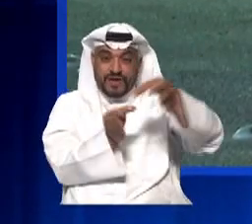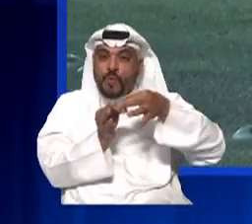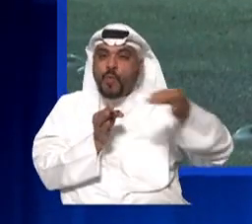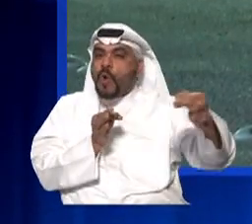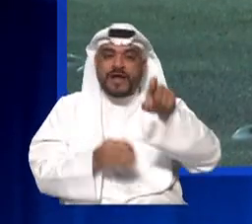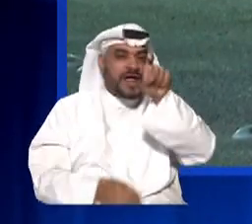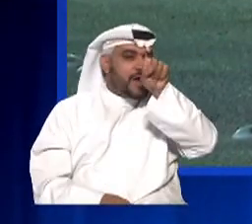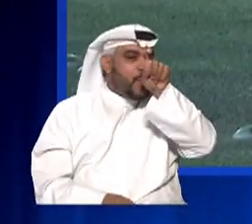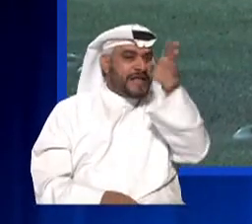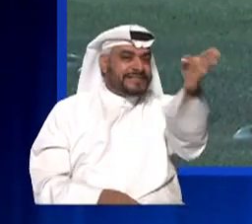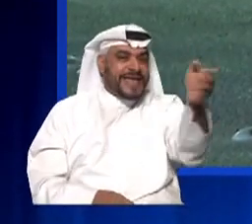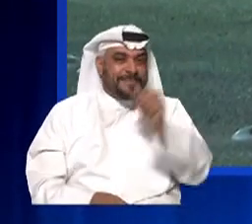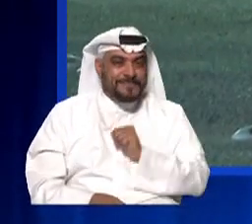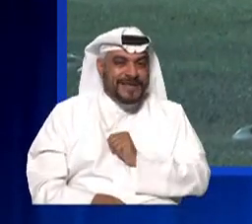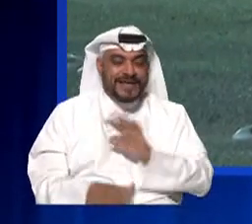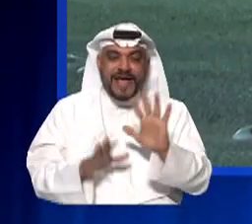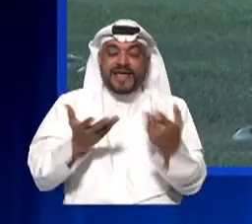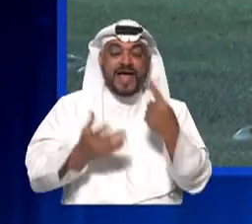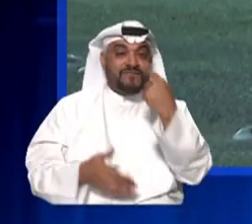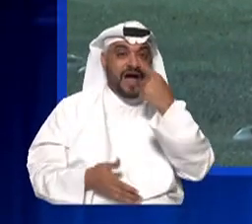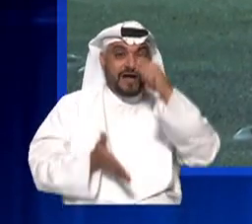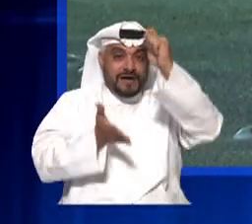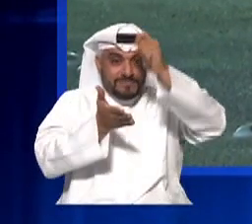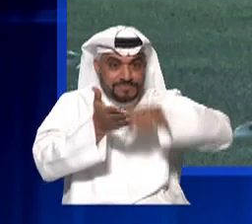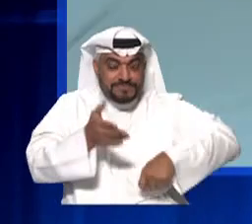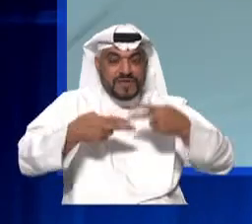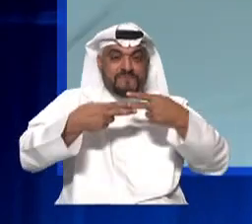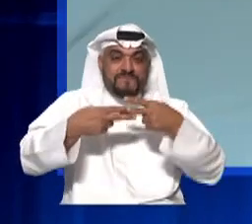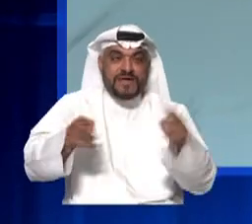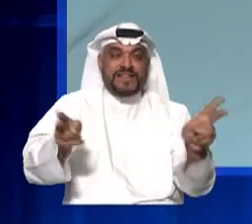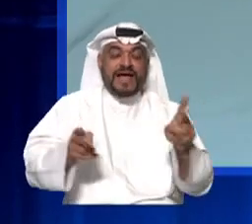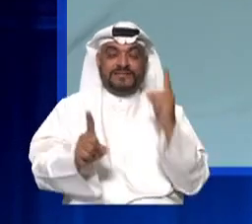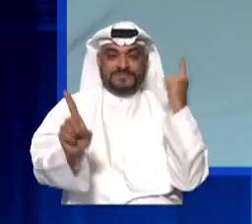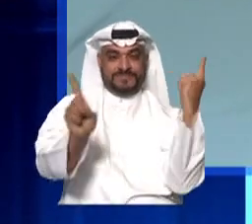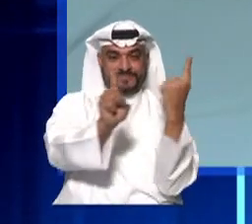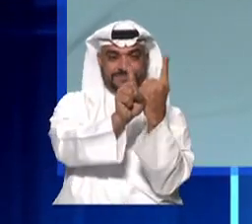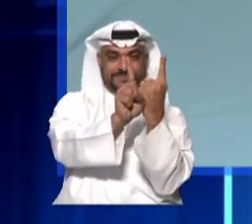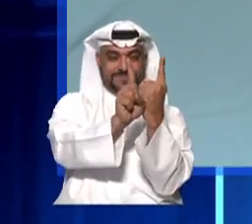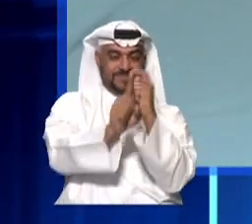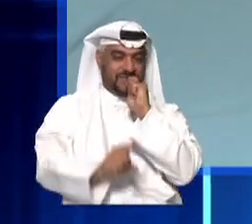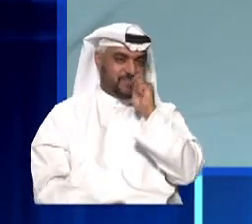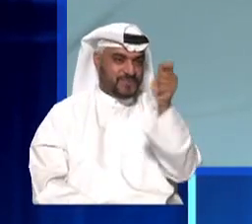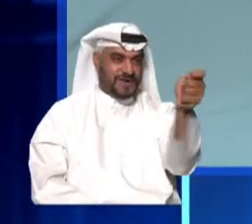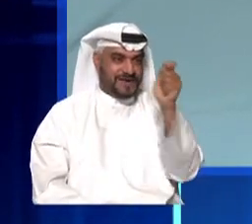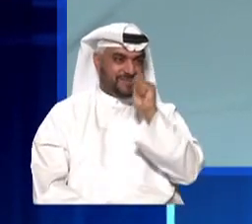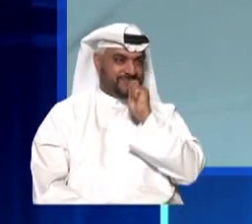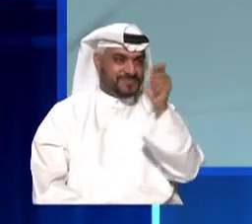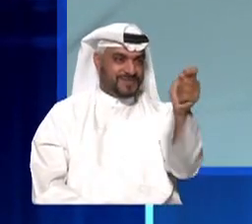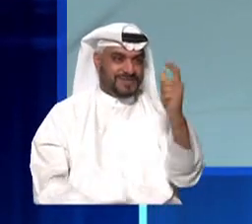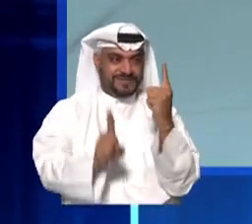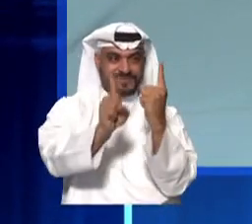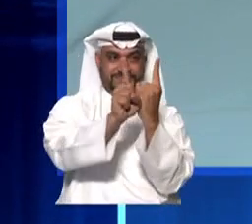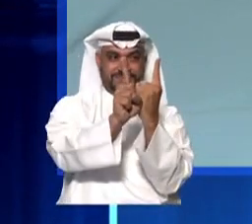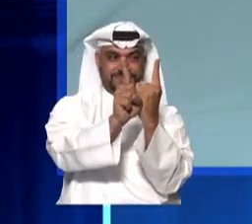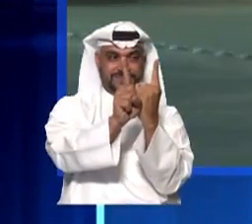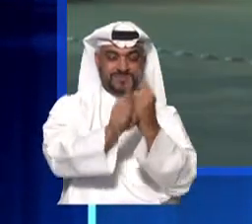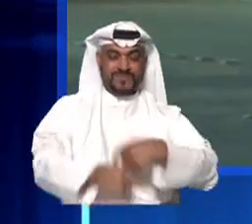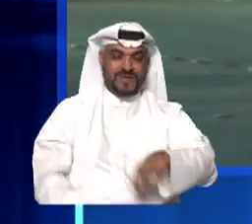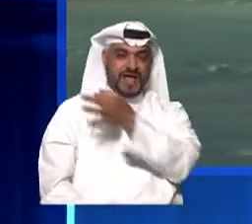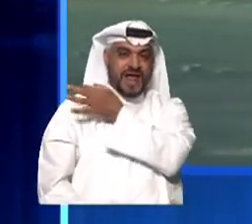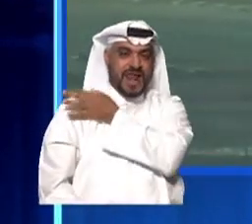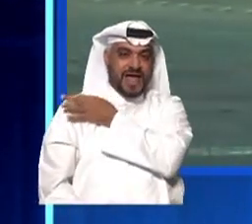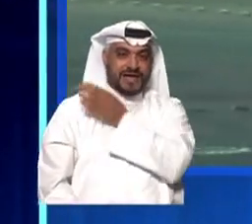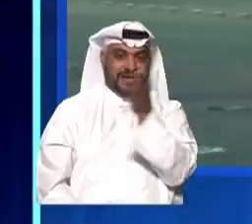منفذ نويصيب وآخر أيضا القرارات لتعرف عليها أكثر مع ضيفي وضيفك في الجانب الآخر العقيد عبد